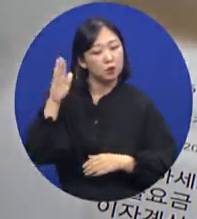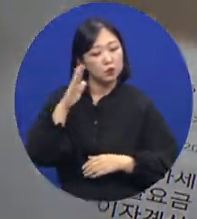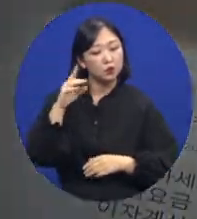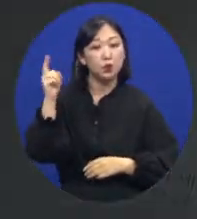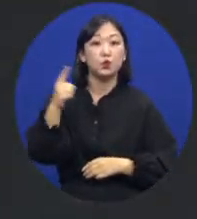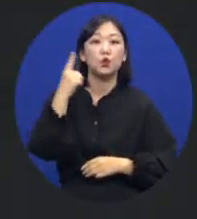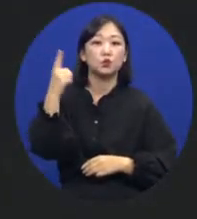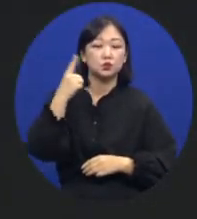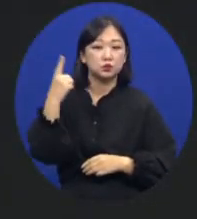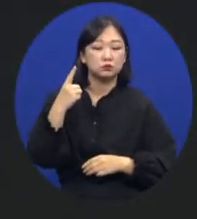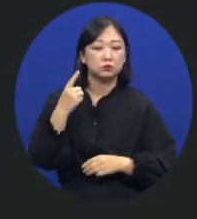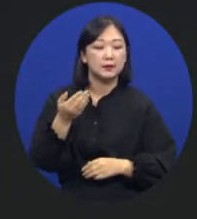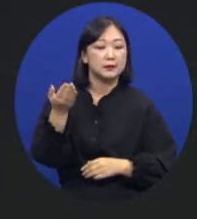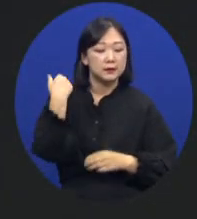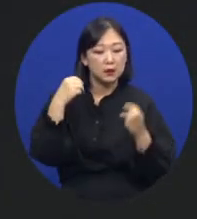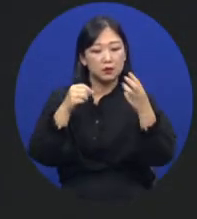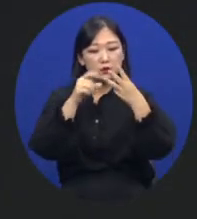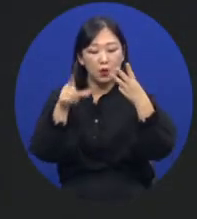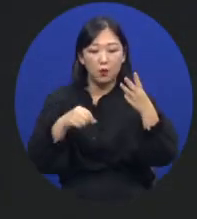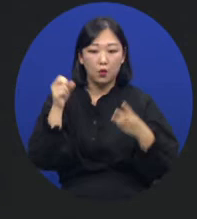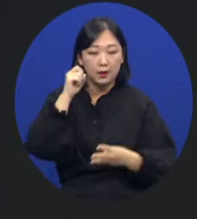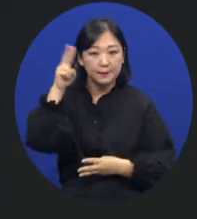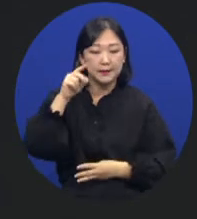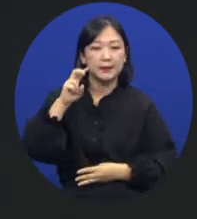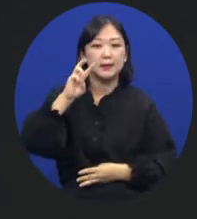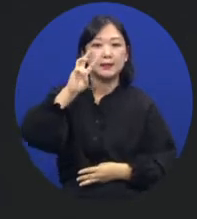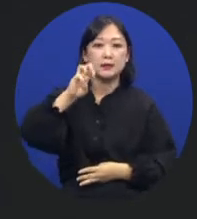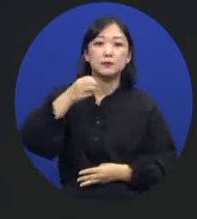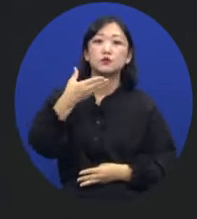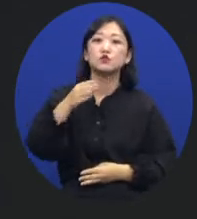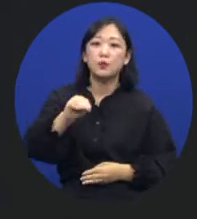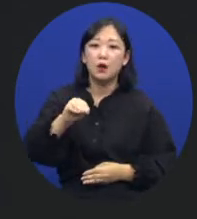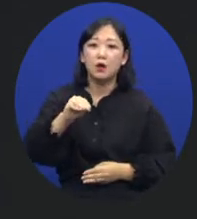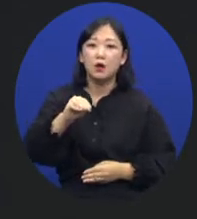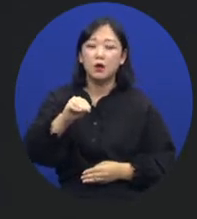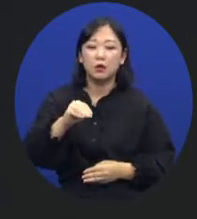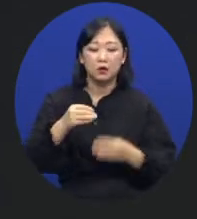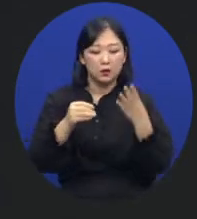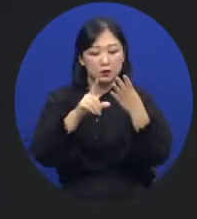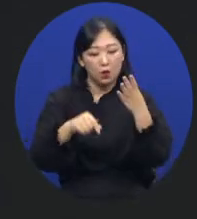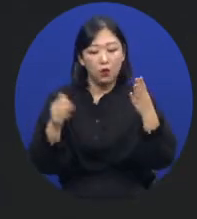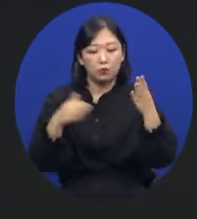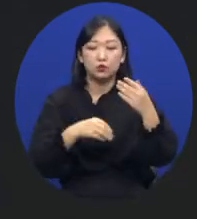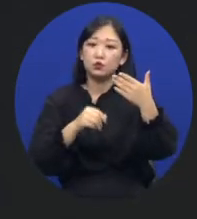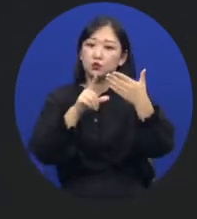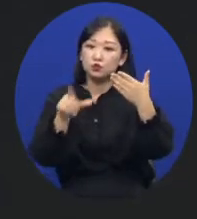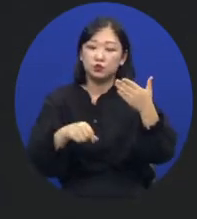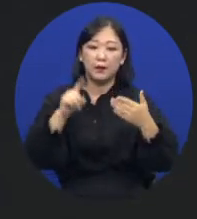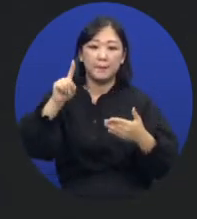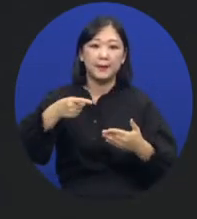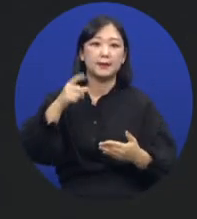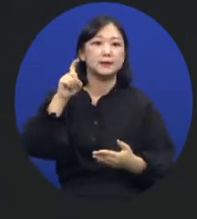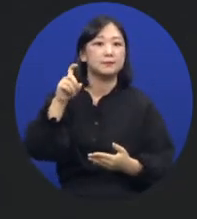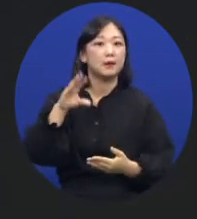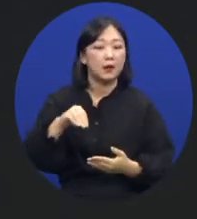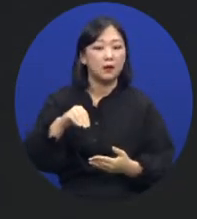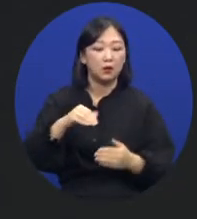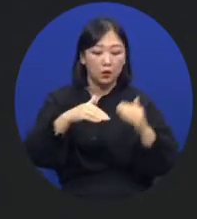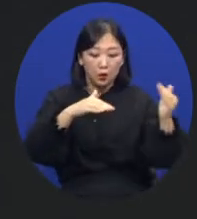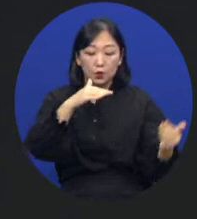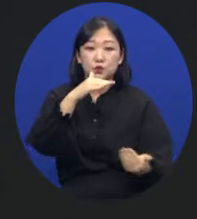달 전기 요금이 지난 3월 갑자기 39만 원을 넘은 뒤 4월부터 9월까지 110만 원에서